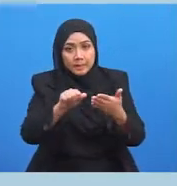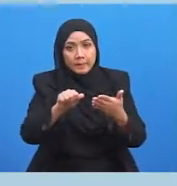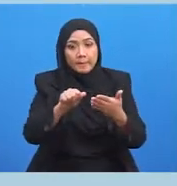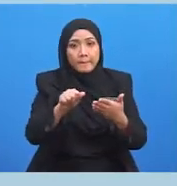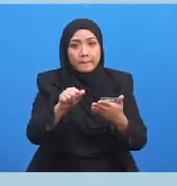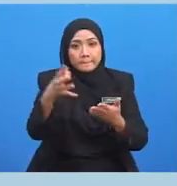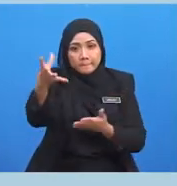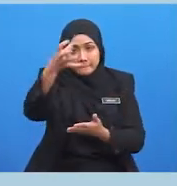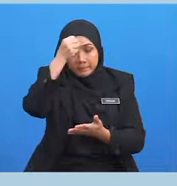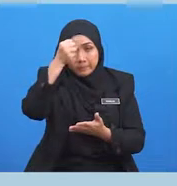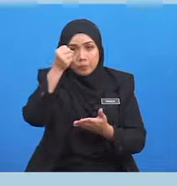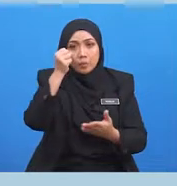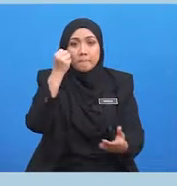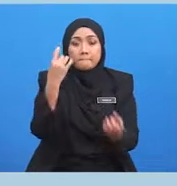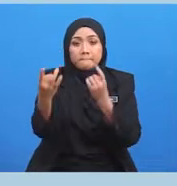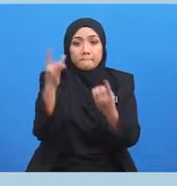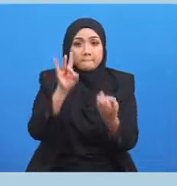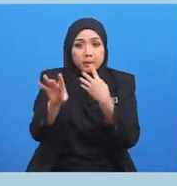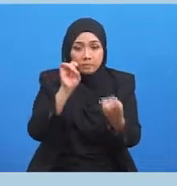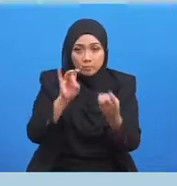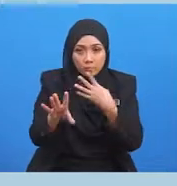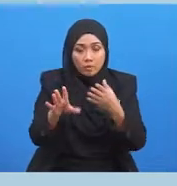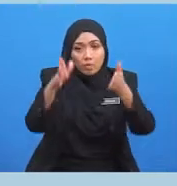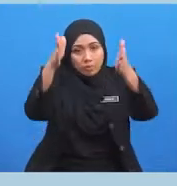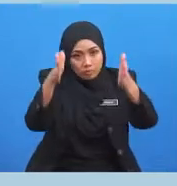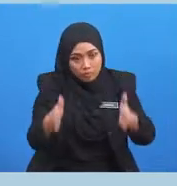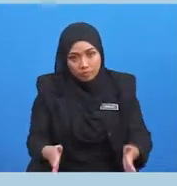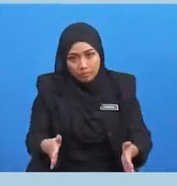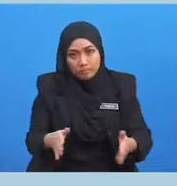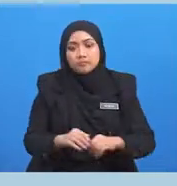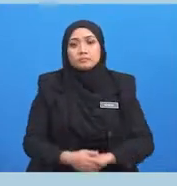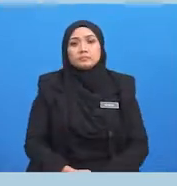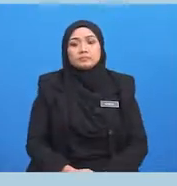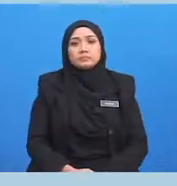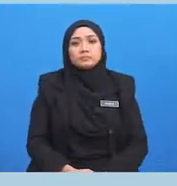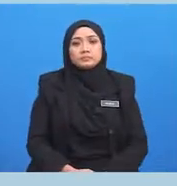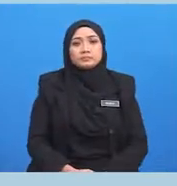menganalisis maklum balas responden.